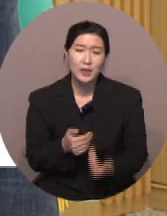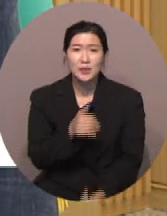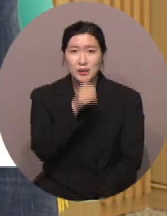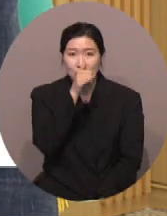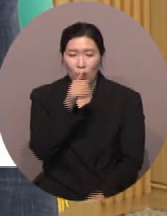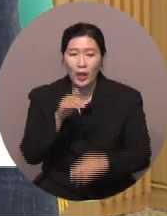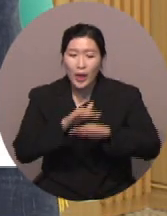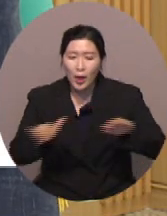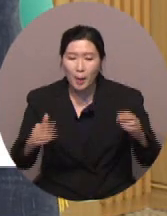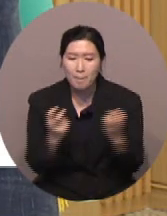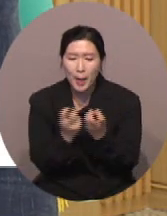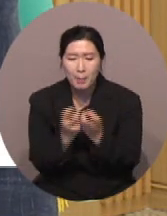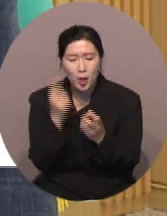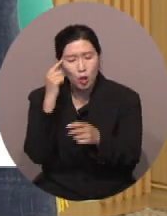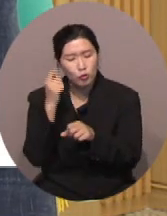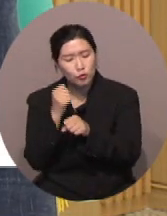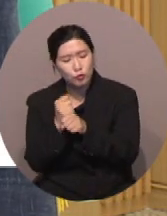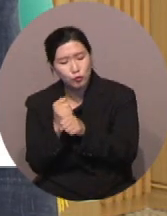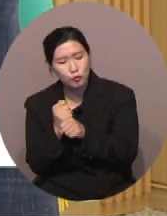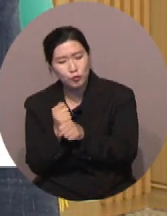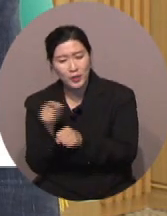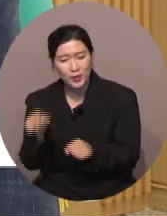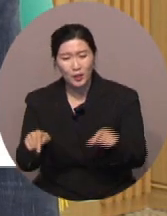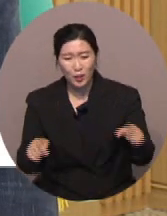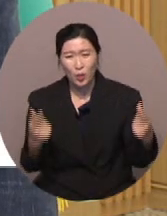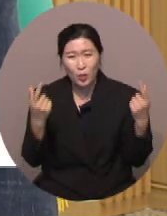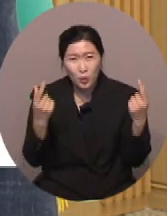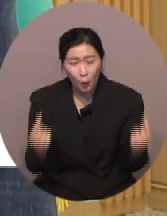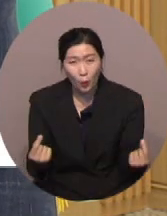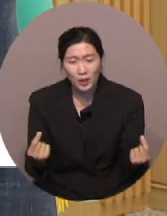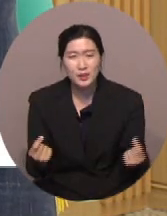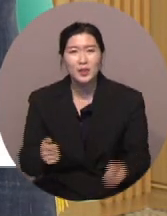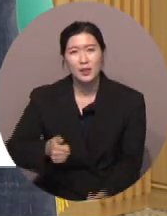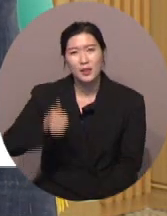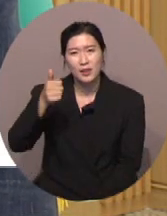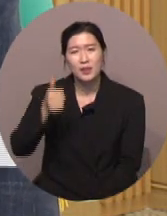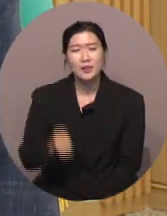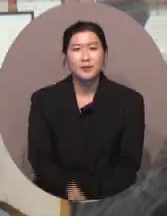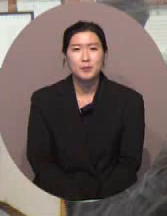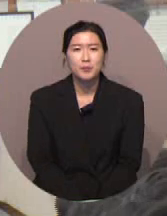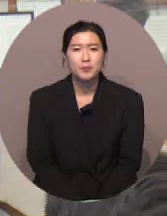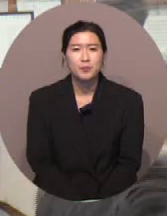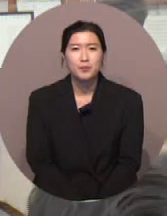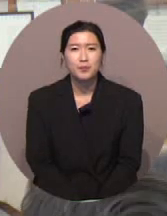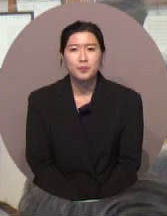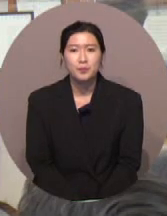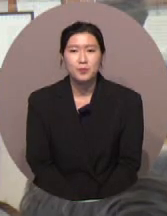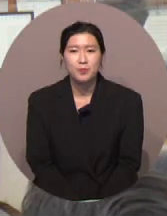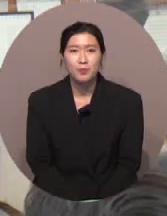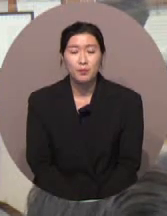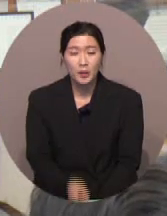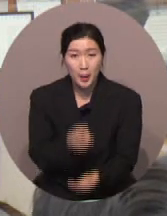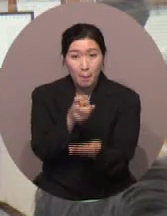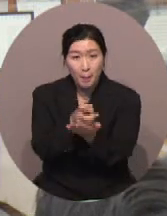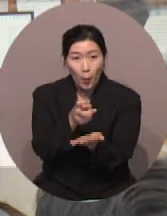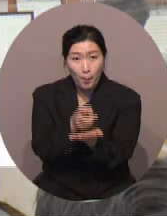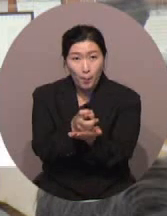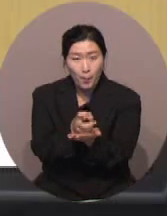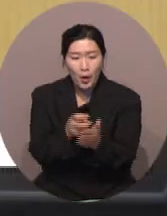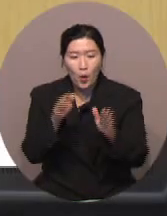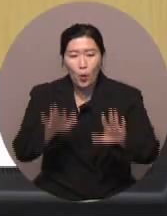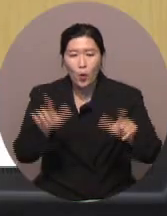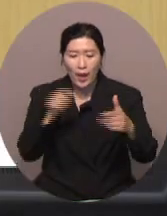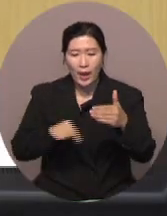해소 해서 정책의 일관성 그리고 책임성을 강화하고 자는 관련 조례 는 올해 안에 제 정도의